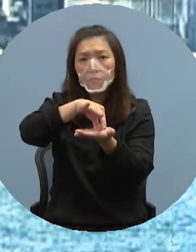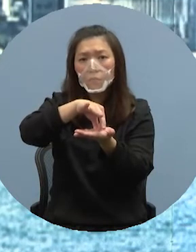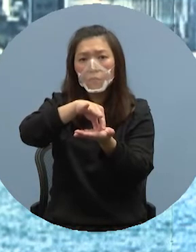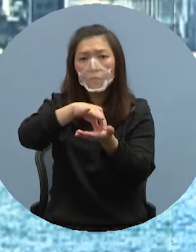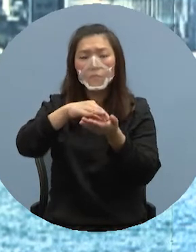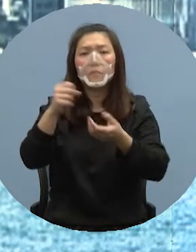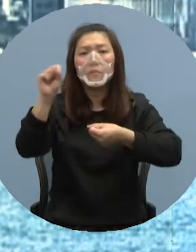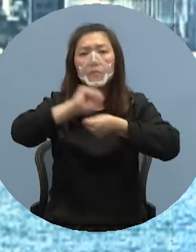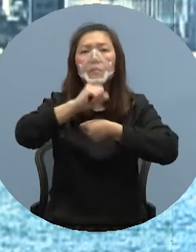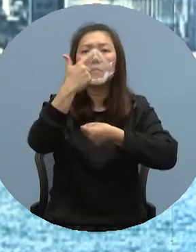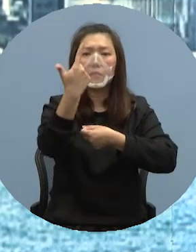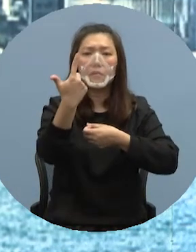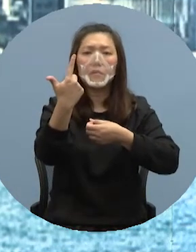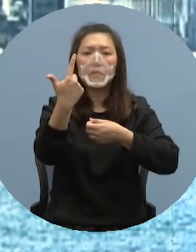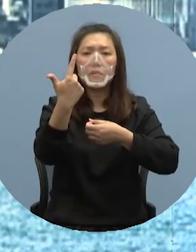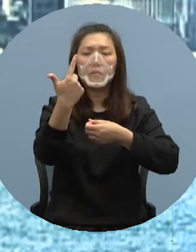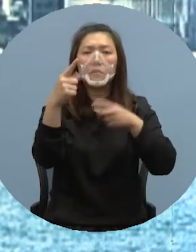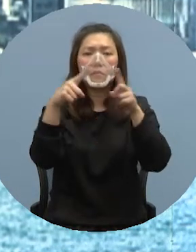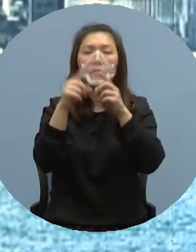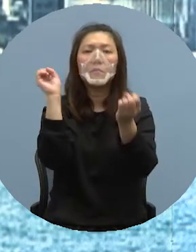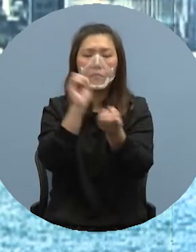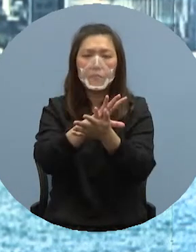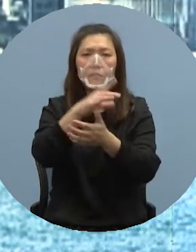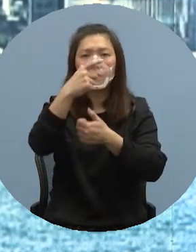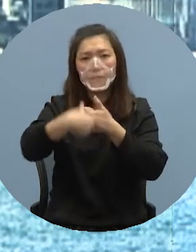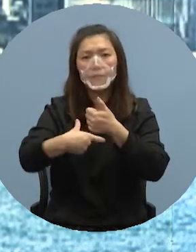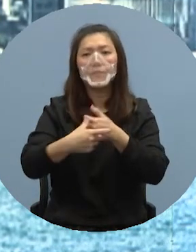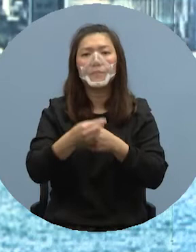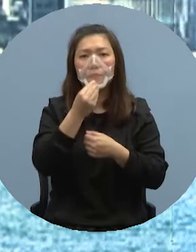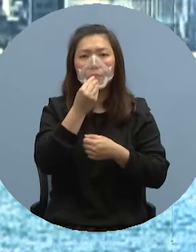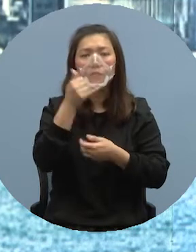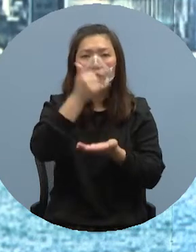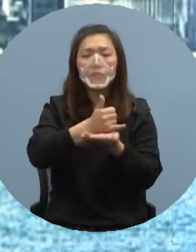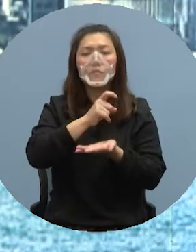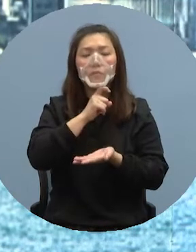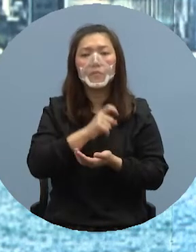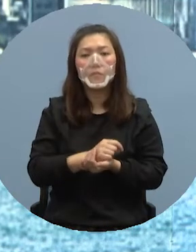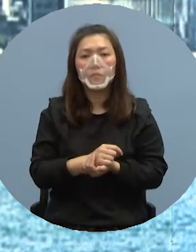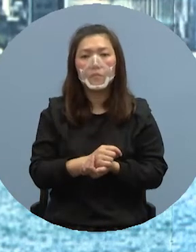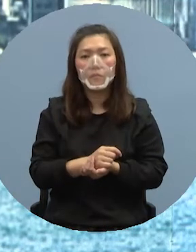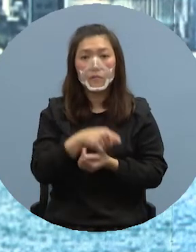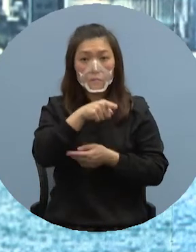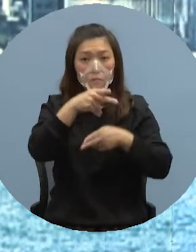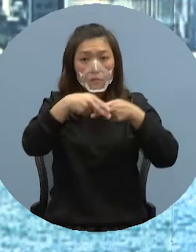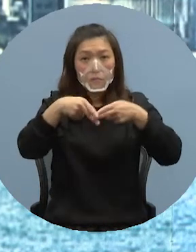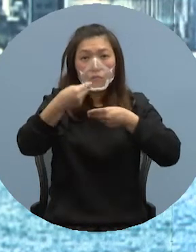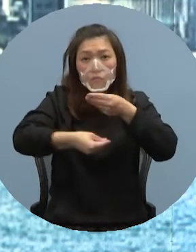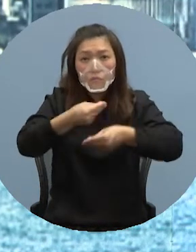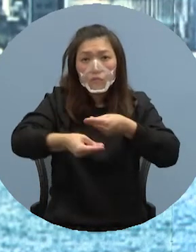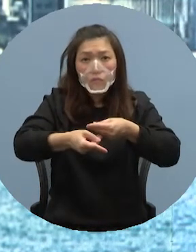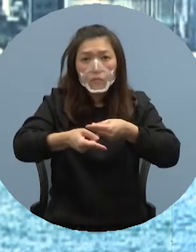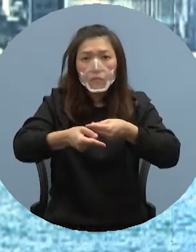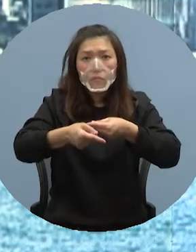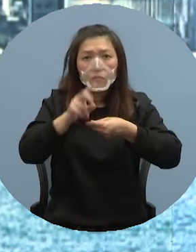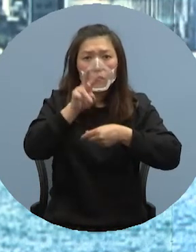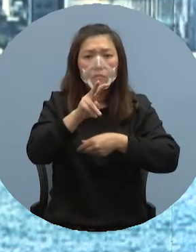鍋呢，有多百位個案呢就曾經在那裡吃東西的。這次的在餐廳的傳播呢，